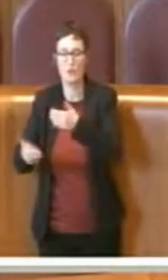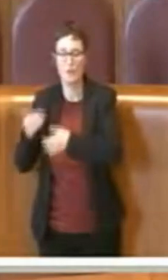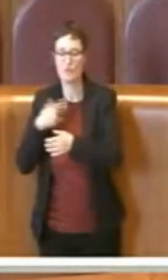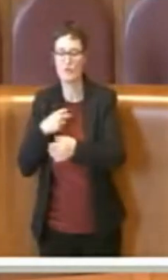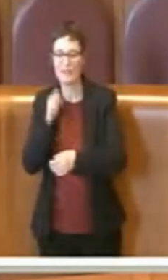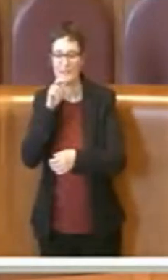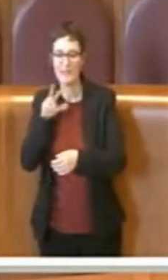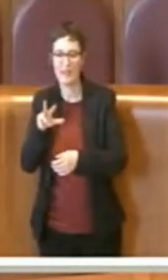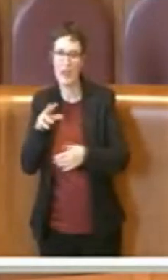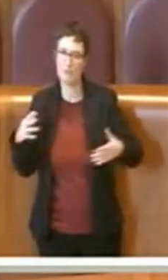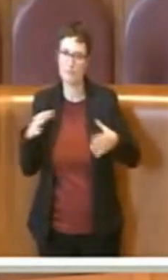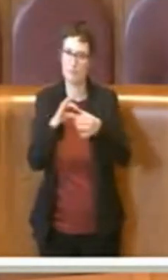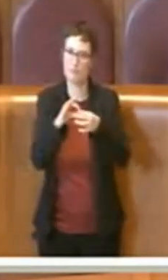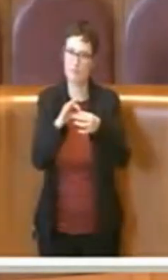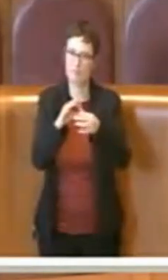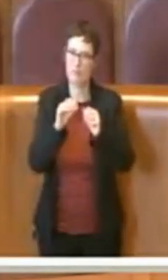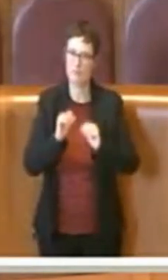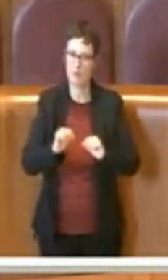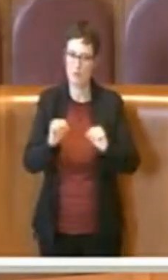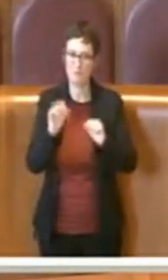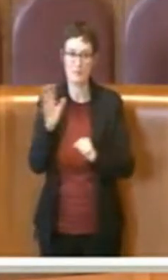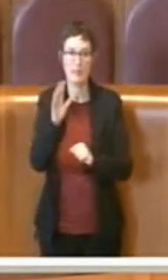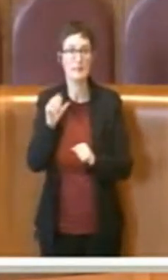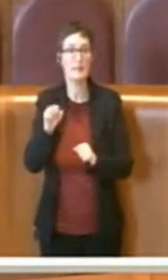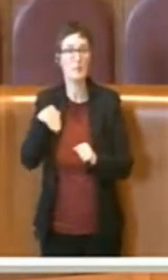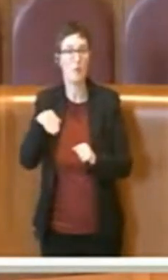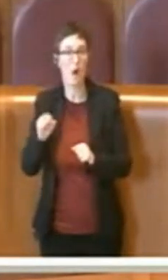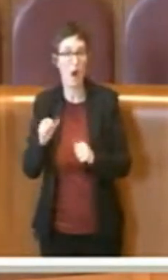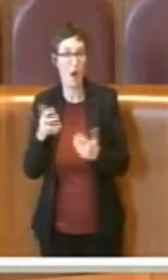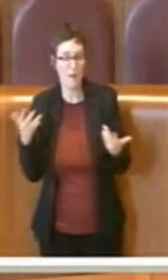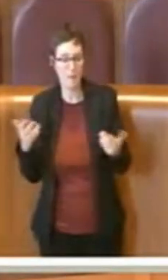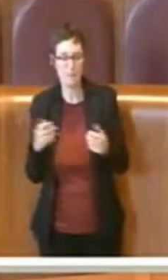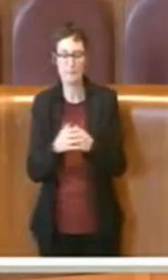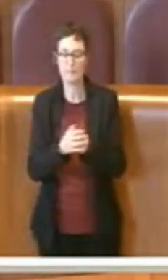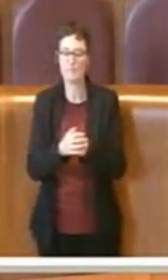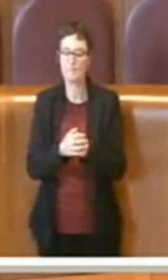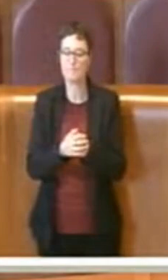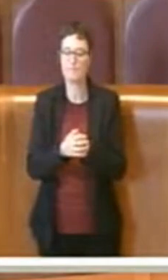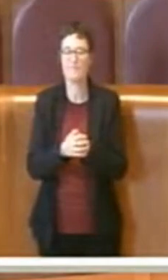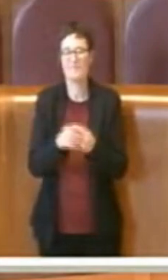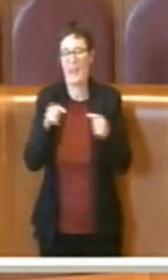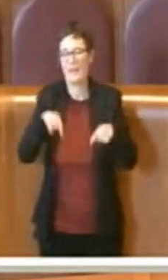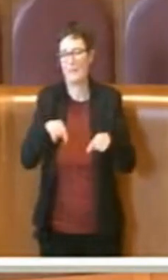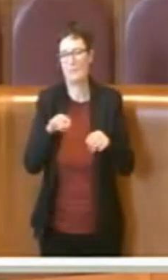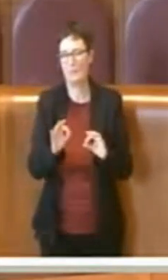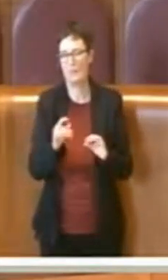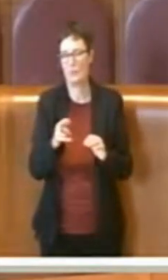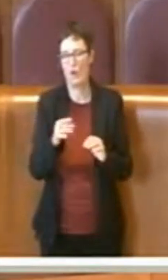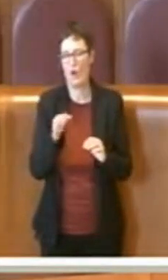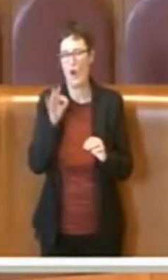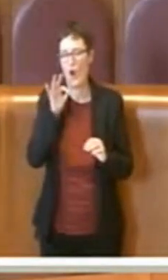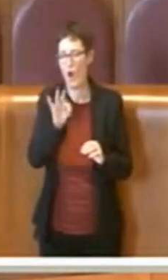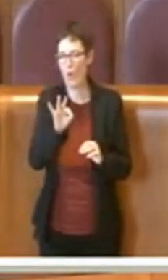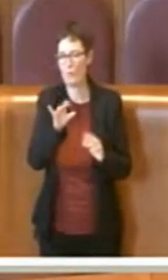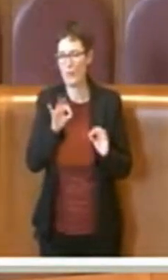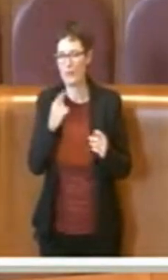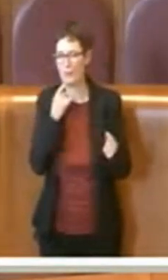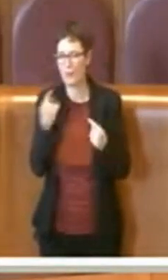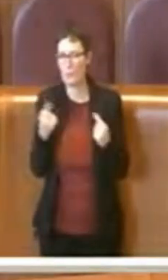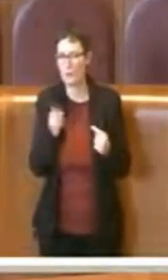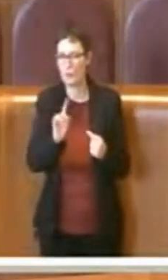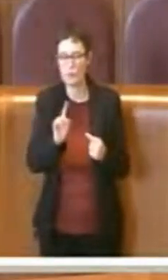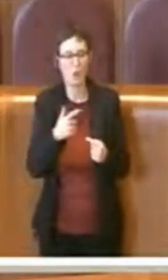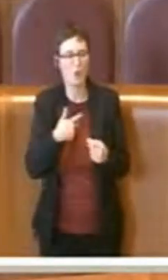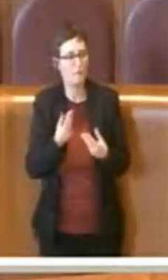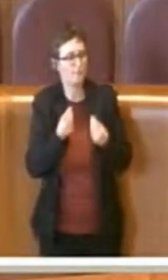ad esempio nell'ambito di AMA, che ripeto, non è questo l'oggetto della presidio la discussione, però per far